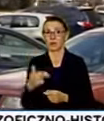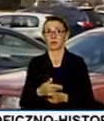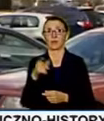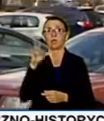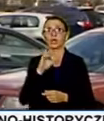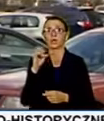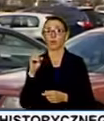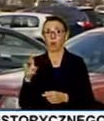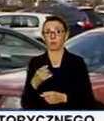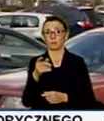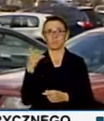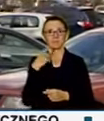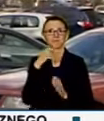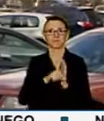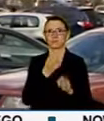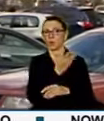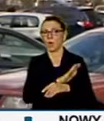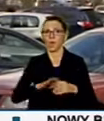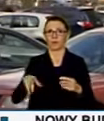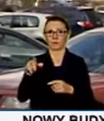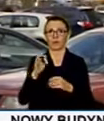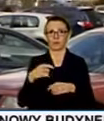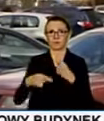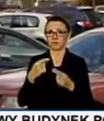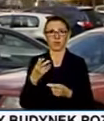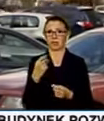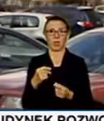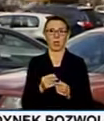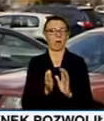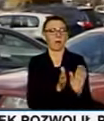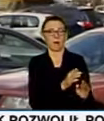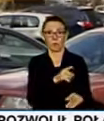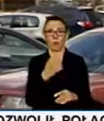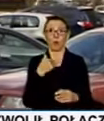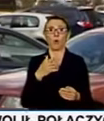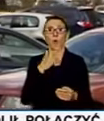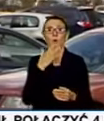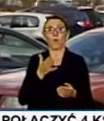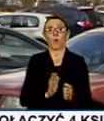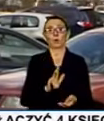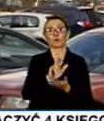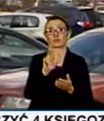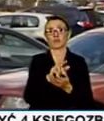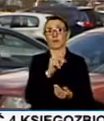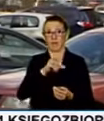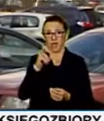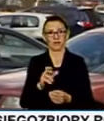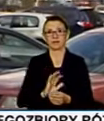Alfred Hitchcock. Ich kariery są dowodem na to, że fortuna i szczęście nie opuszczają tych urodzonych pod rzekomo pechową gwiazdą.